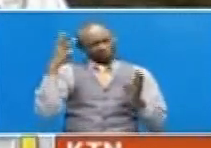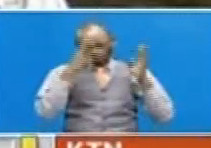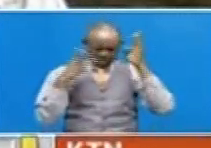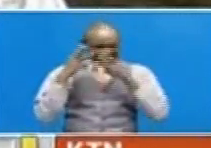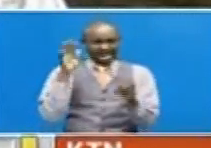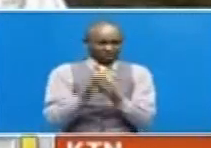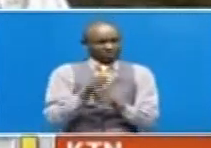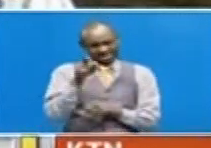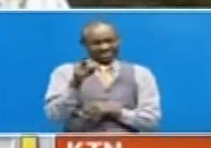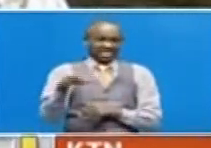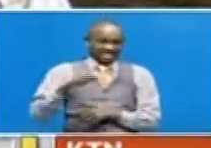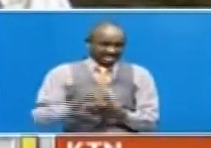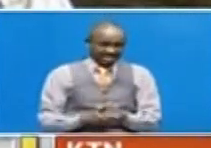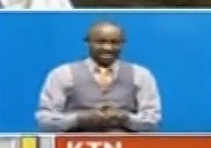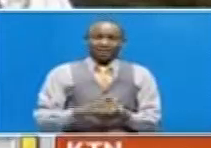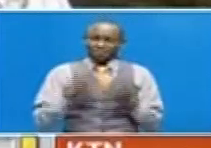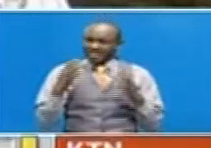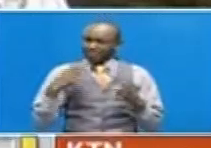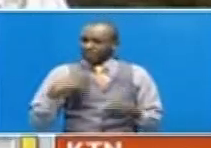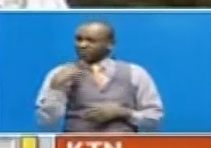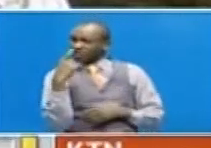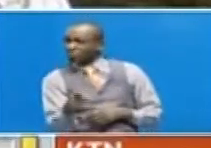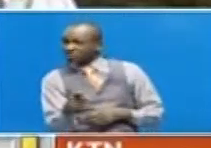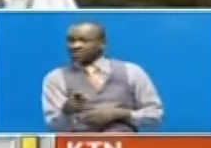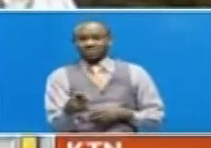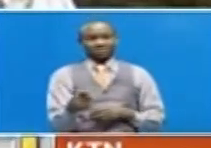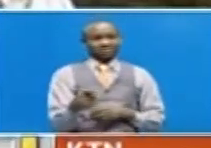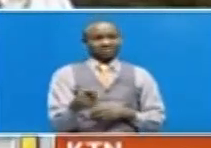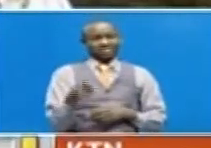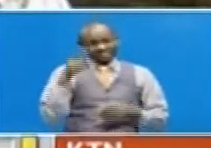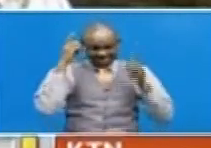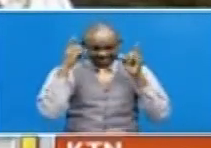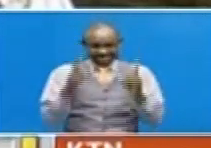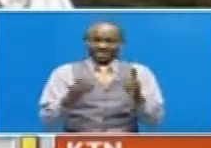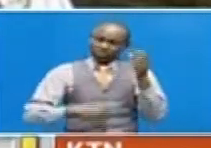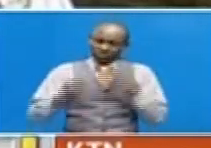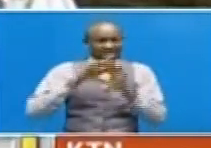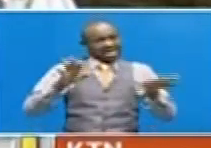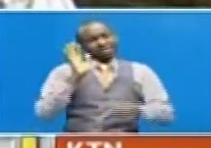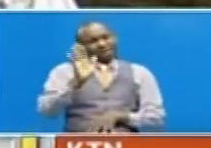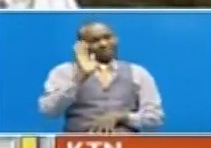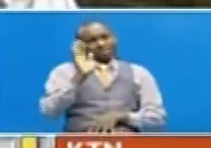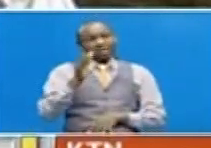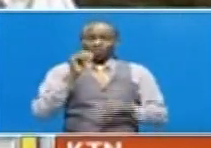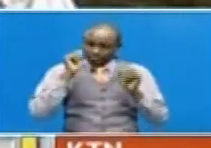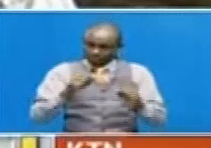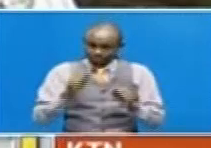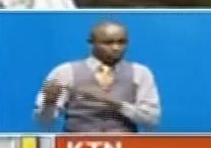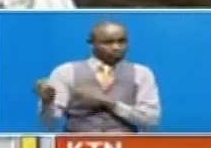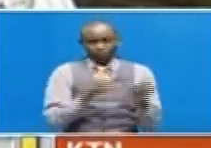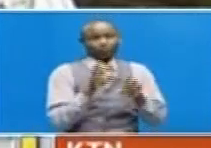Siloba katika kaunti ya Bungoma, huku wakazi wengi katika kijiji hiki wakiamua kuuza mashamba yao ili